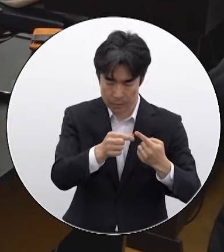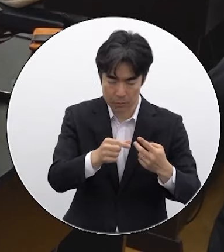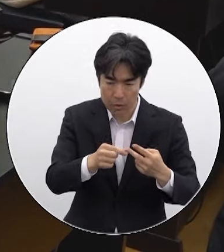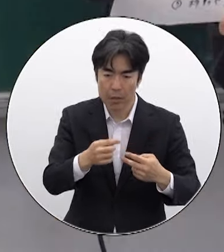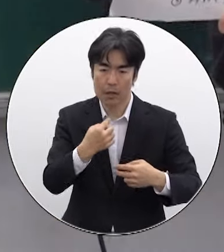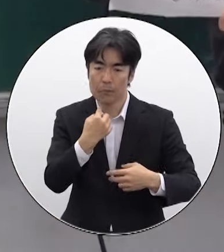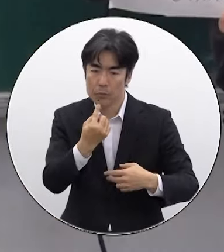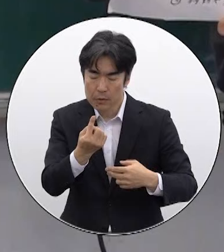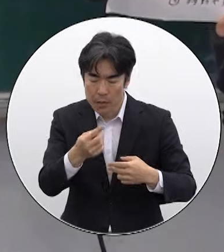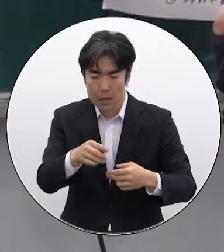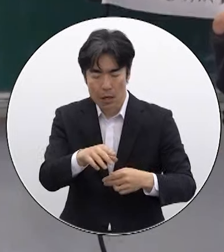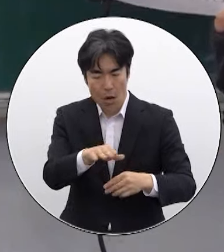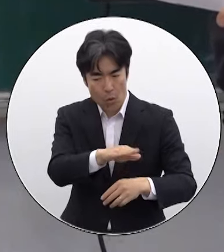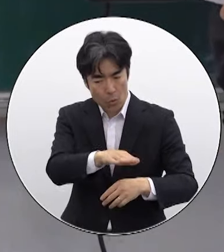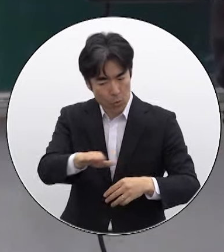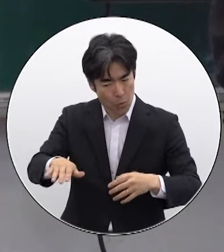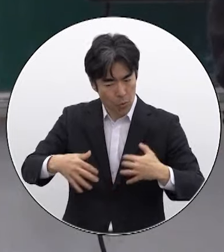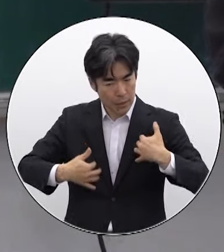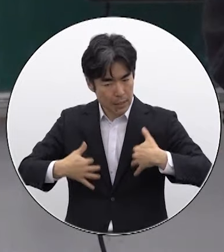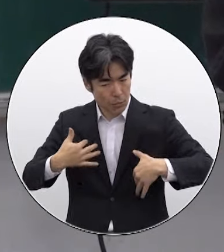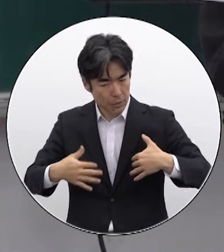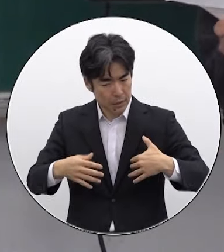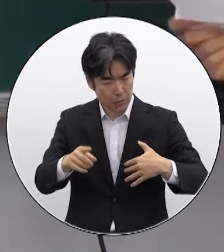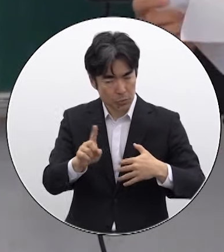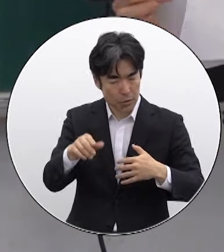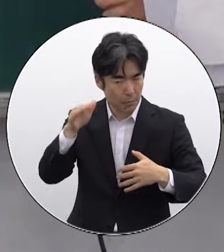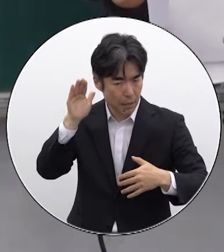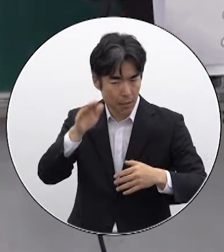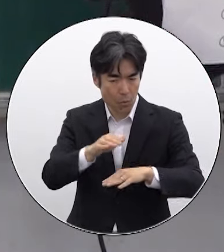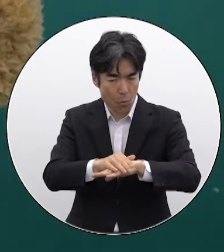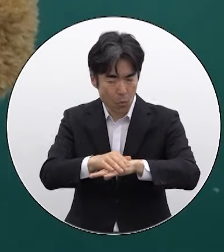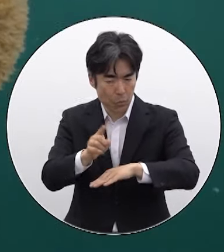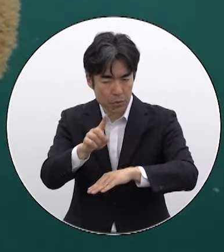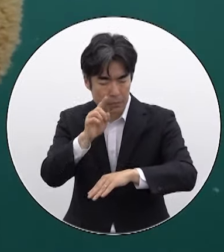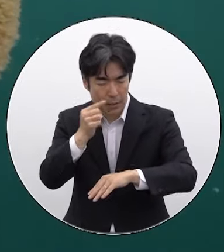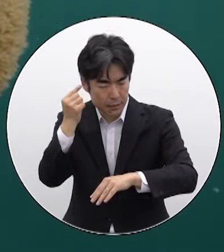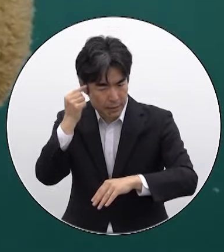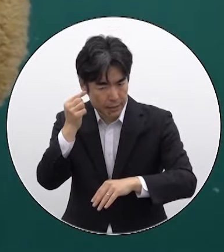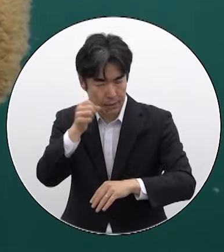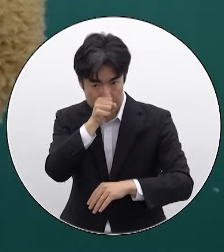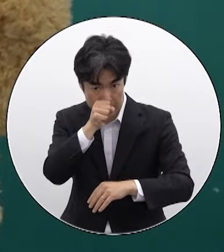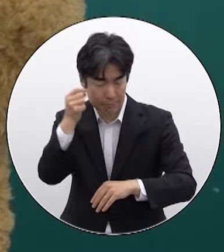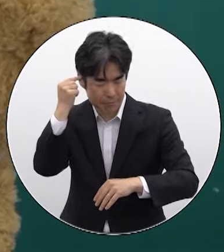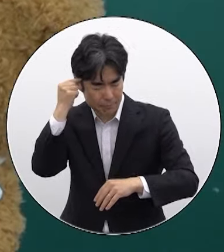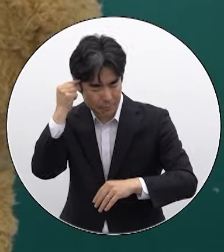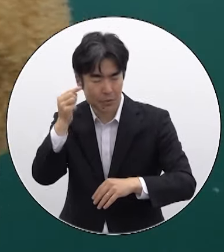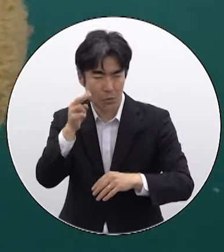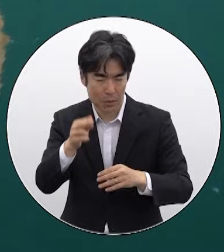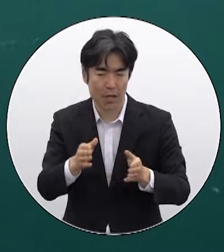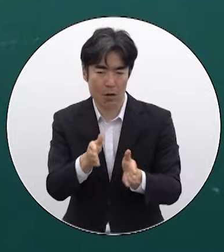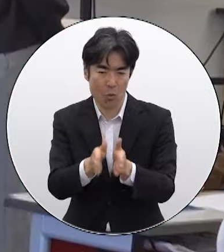くお話聞いてくれるかなとか、そういうのを考えていけるような保育者になりたいなと思ってます。